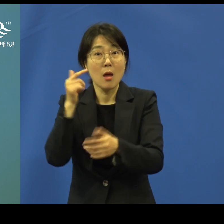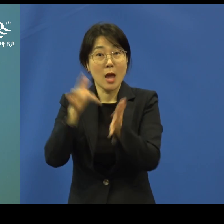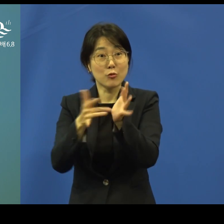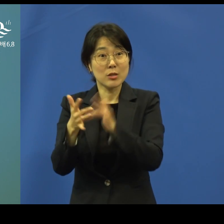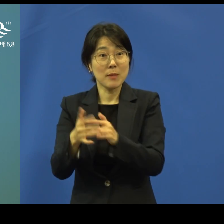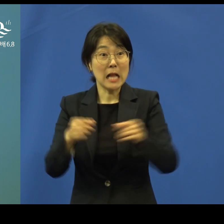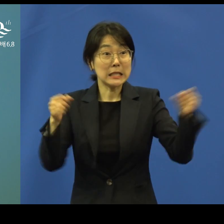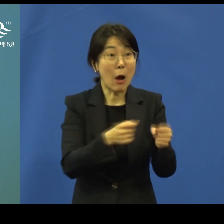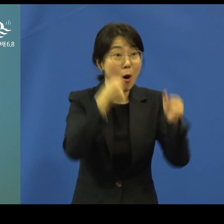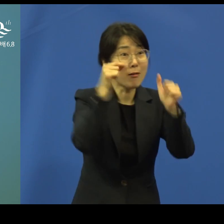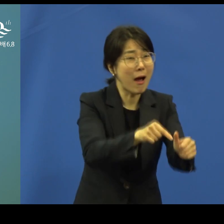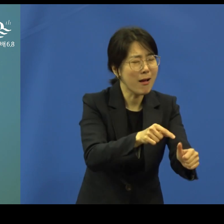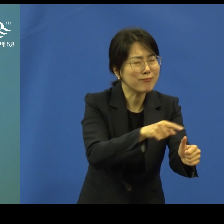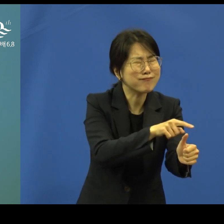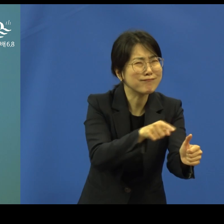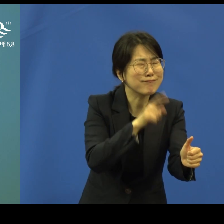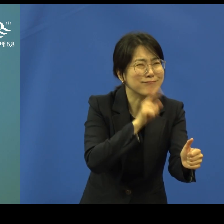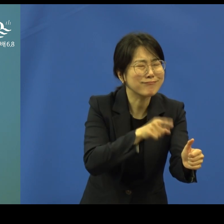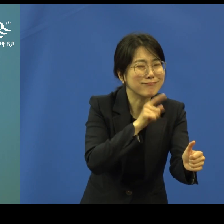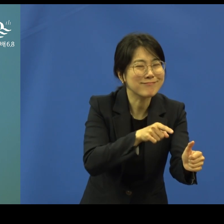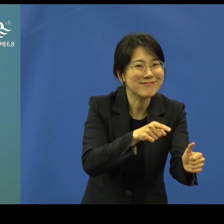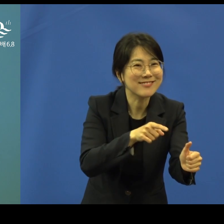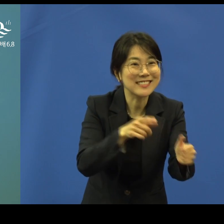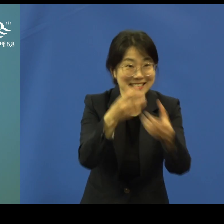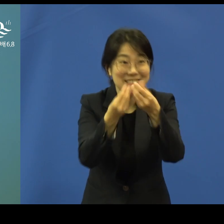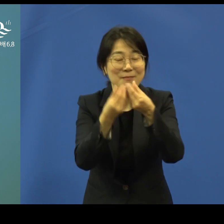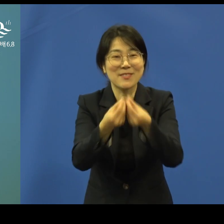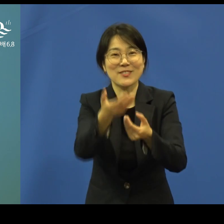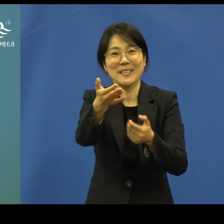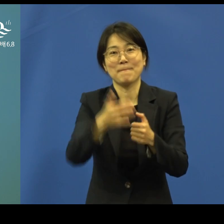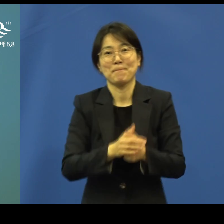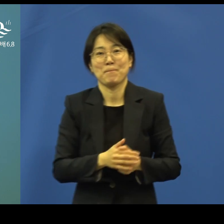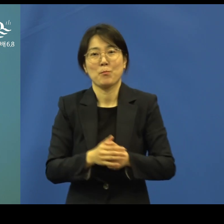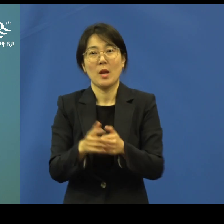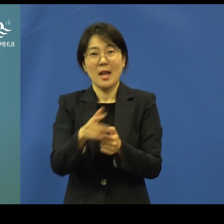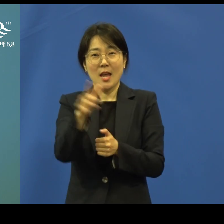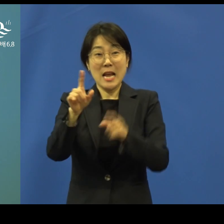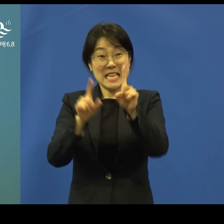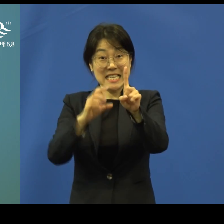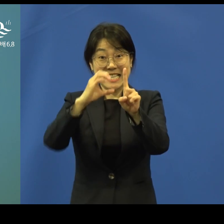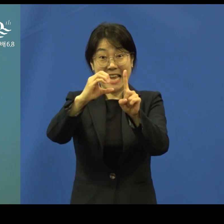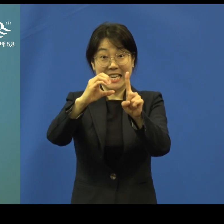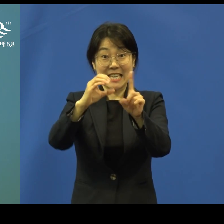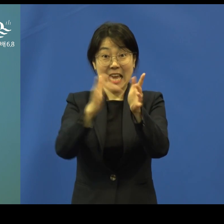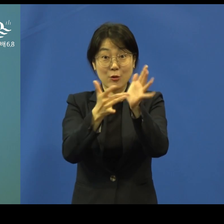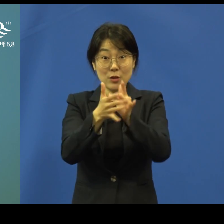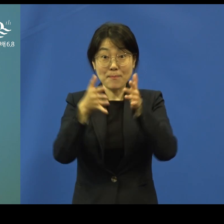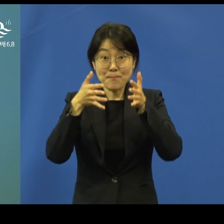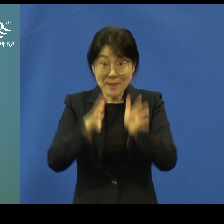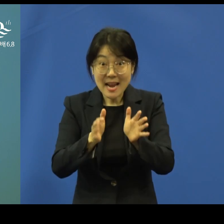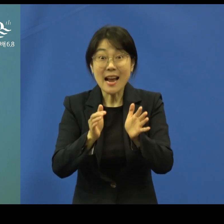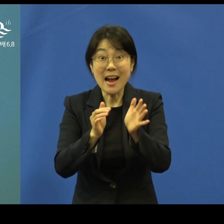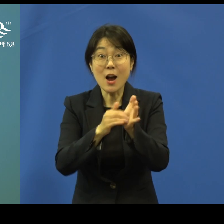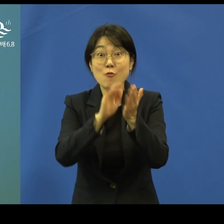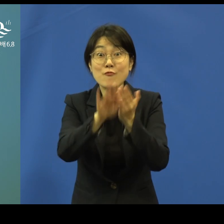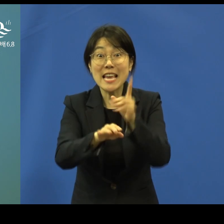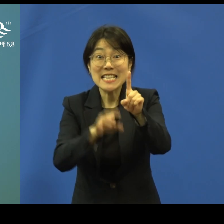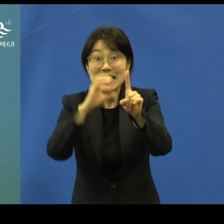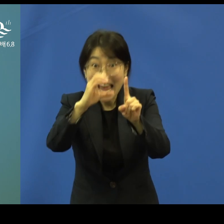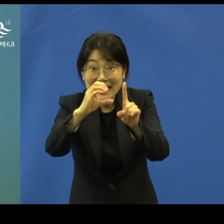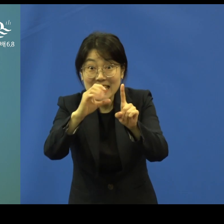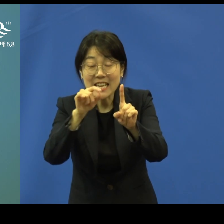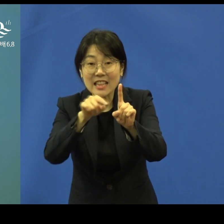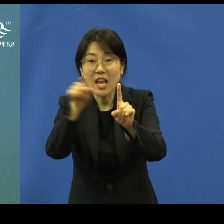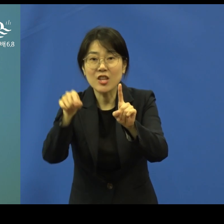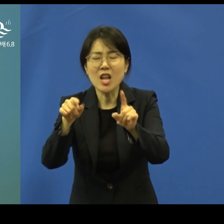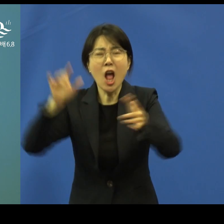1세기 교회들은 사실 뜨거웠었죠. 뜨거웠었는데 이제 역사가 오래가면서 또 이 라오디게아 교회라고 하는 독특한 이 도시